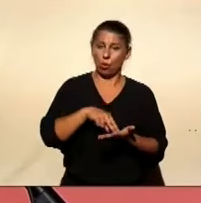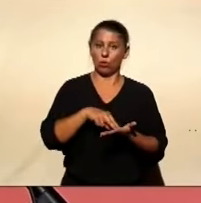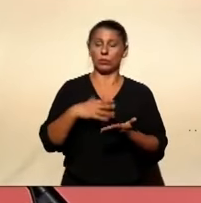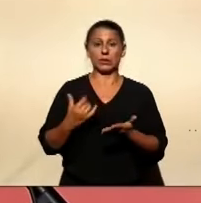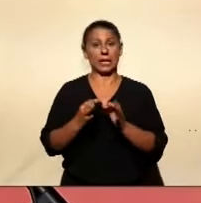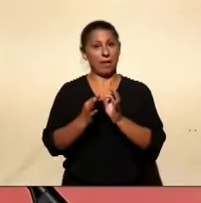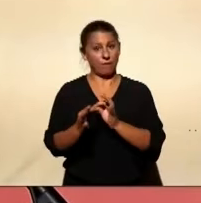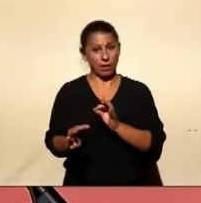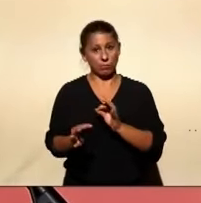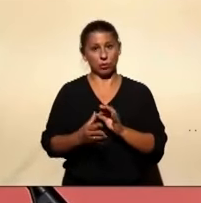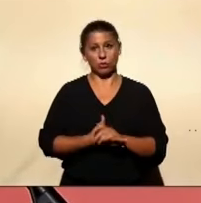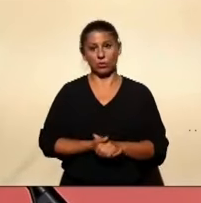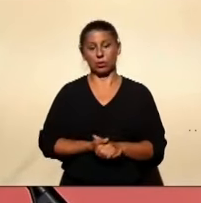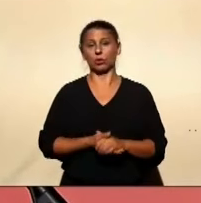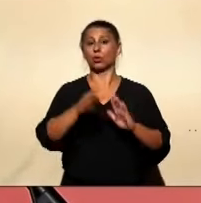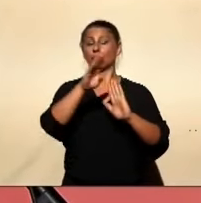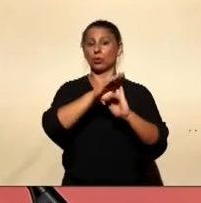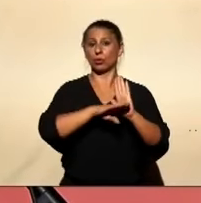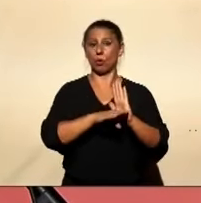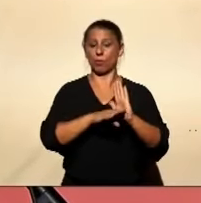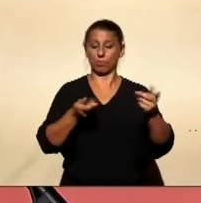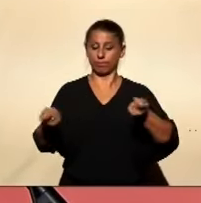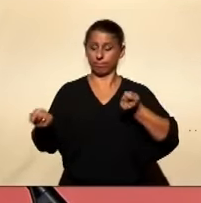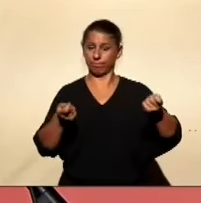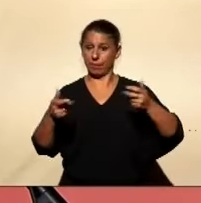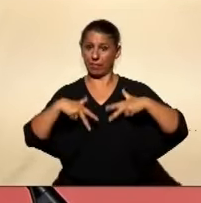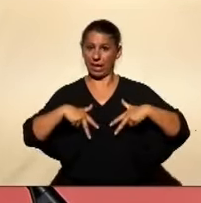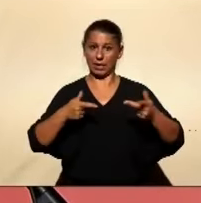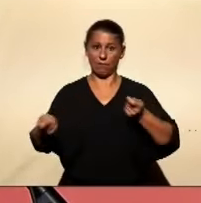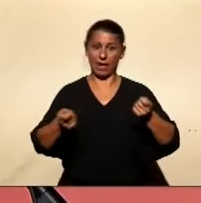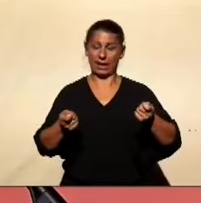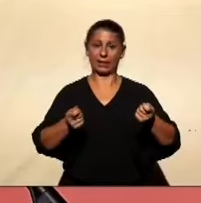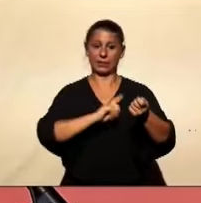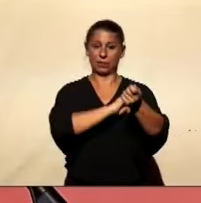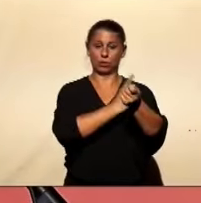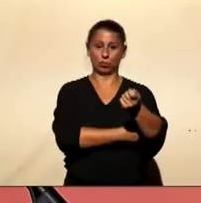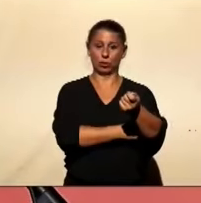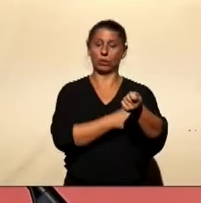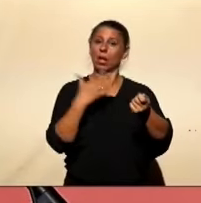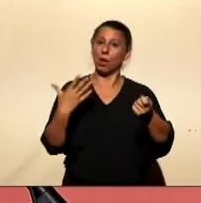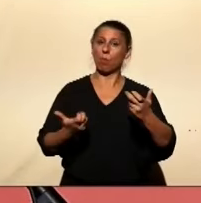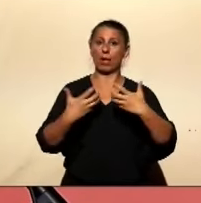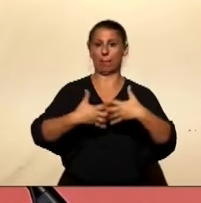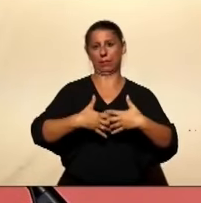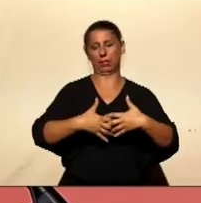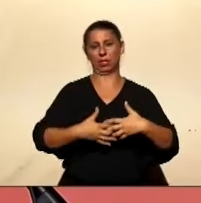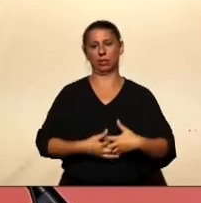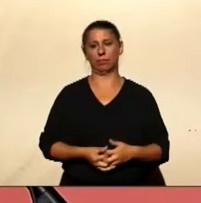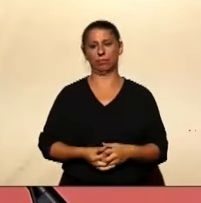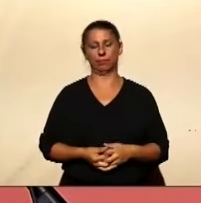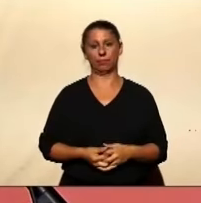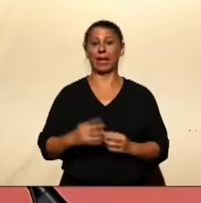να εφαρμοστεί το πρόγραμμα διακυβέρνησης εξουσίας που έχει επεξεργαστεί